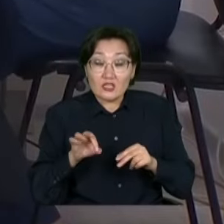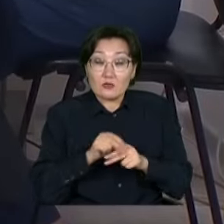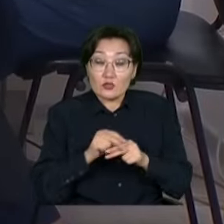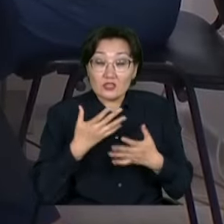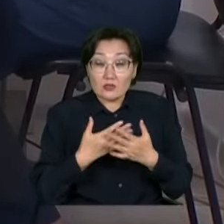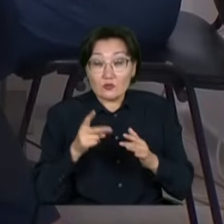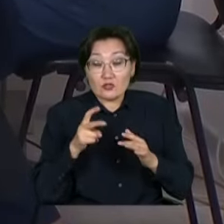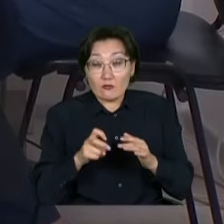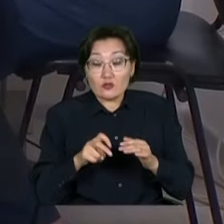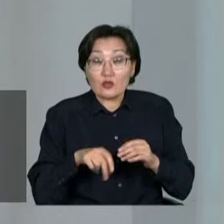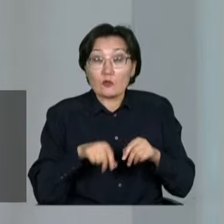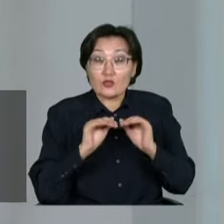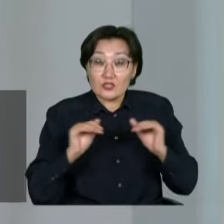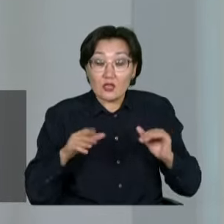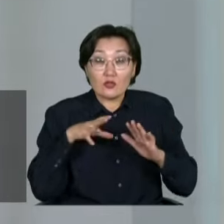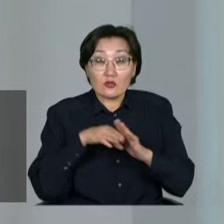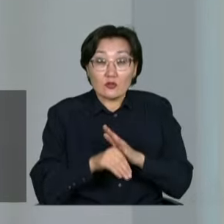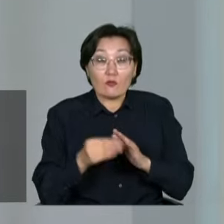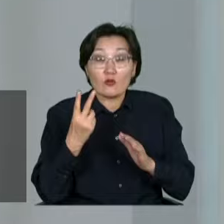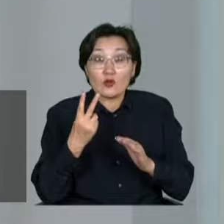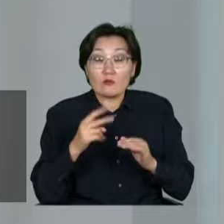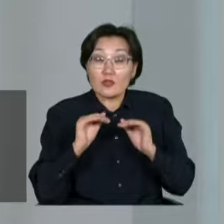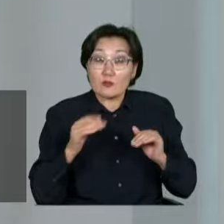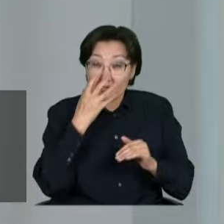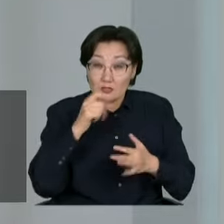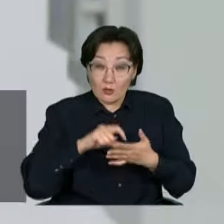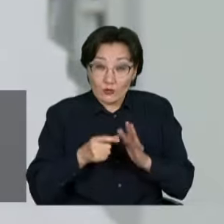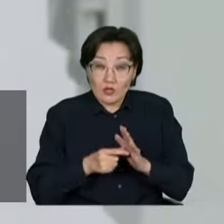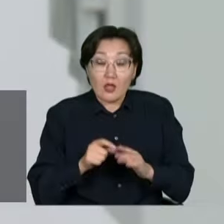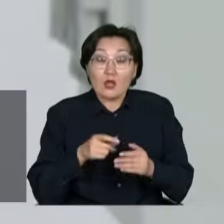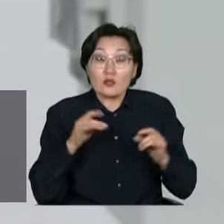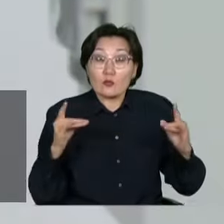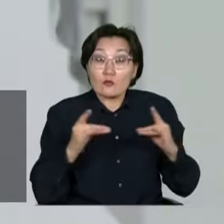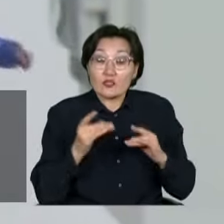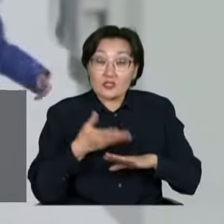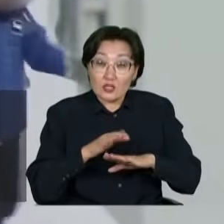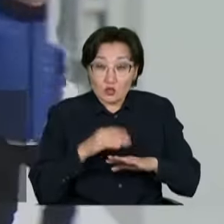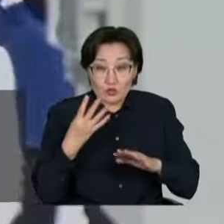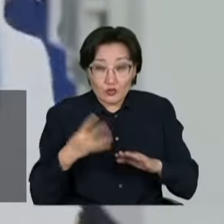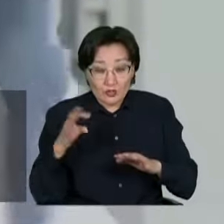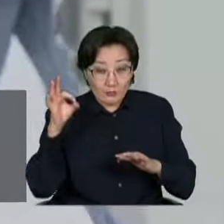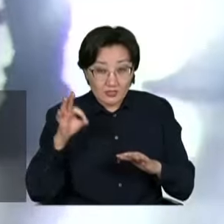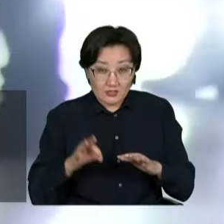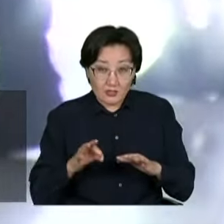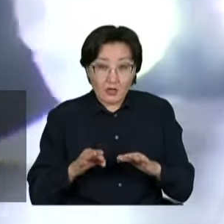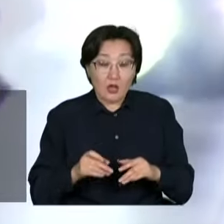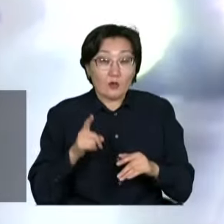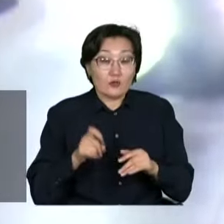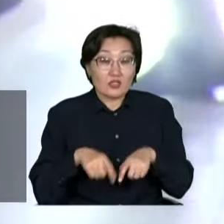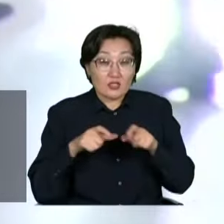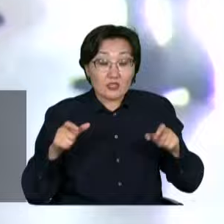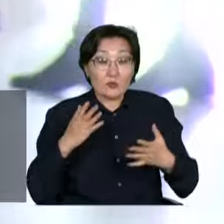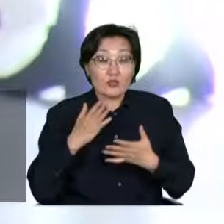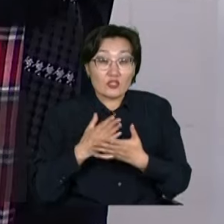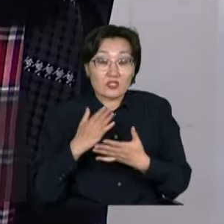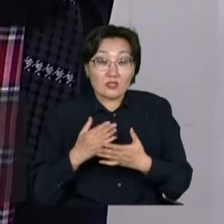порядка 200 пациентов, двое из них в реанимации. Больничные койки загружены на 44%. Более 100 человек